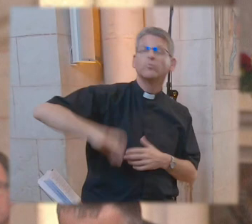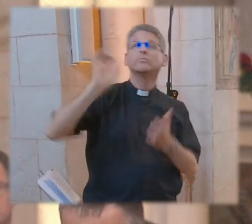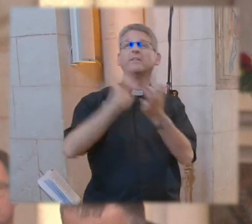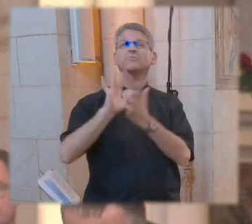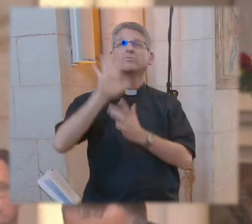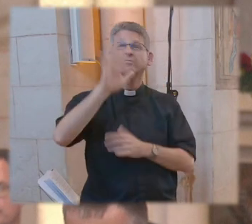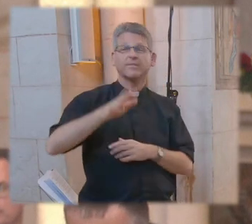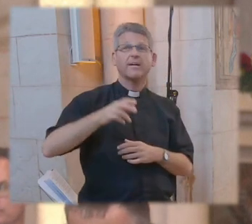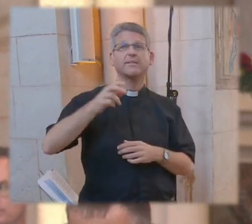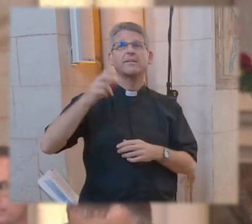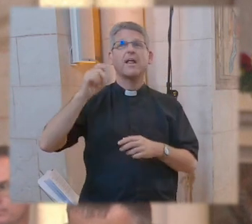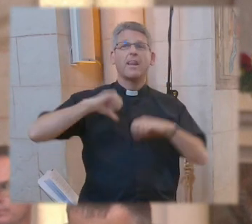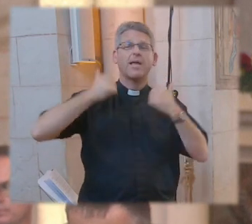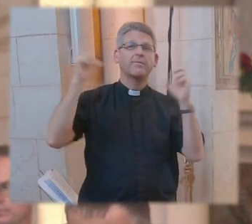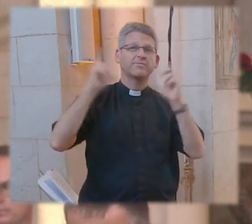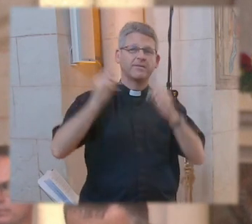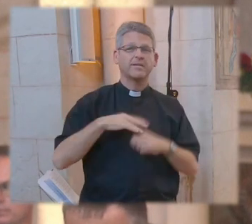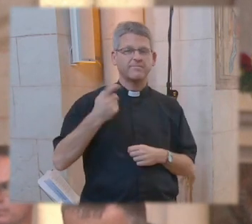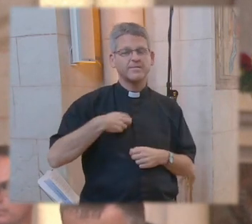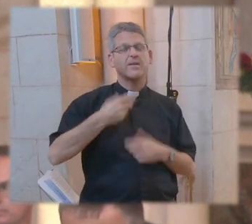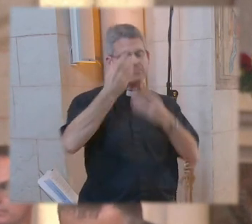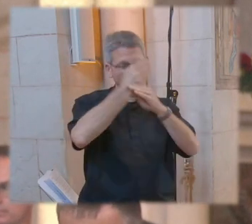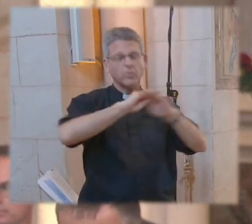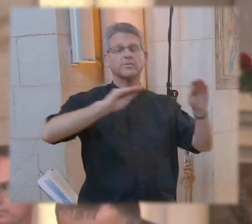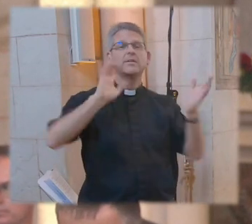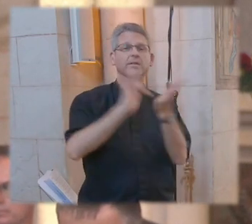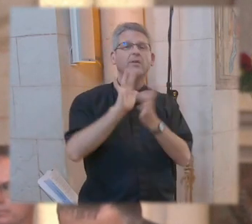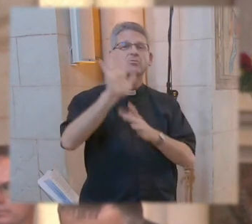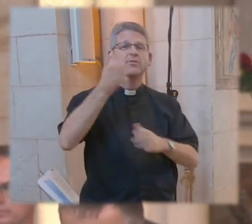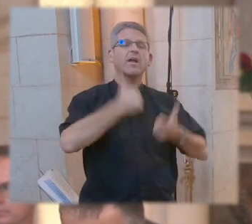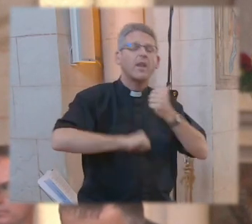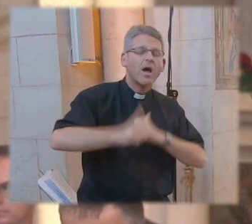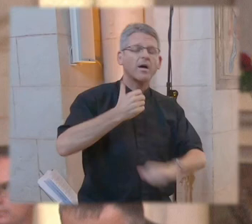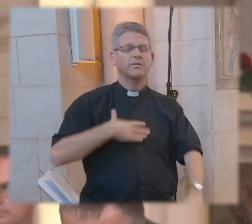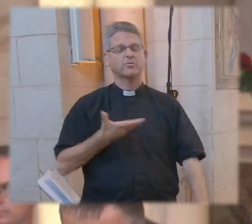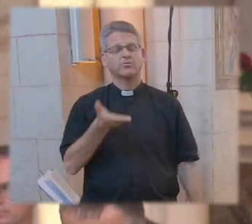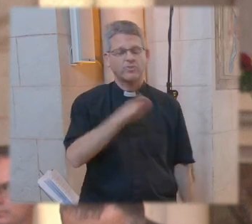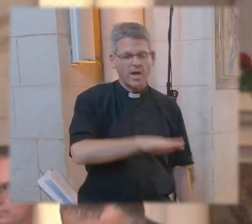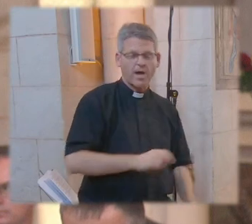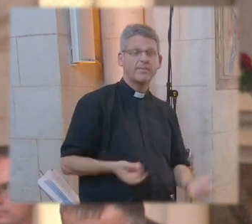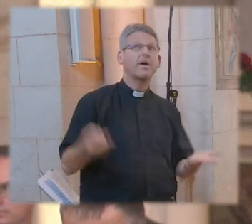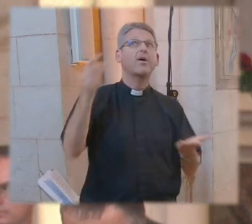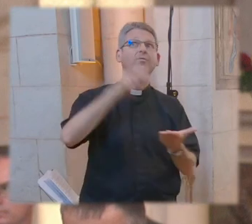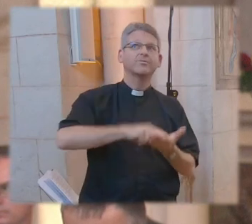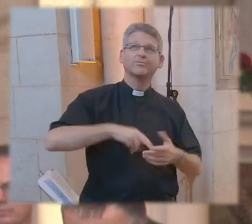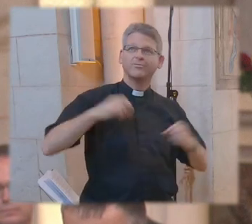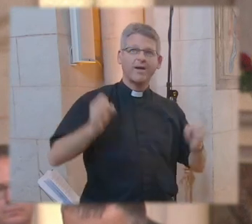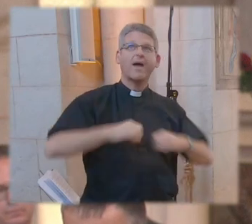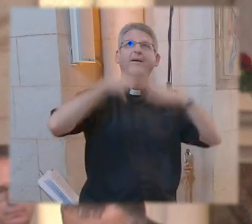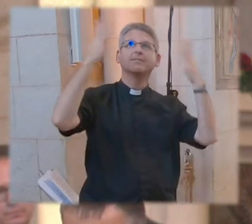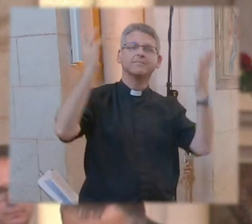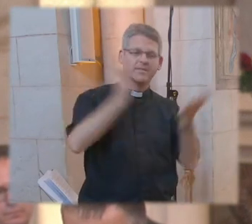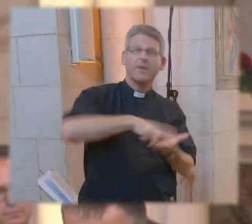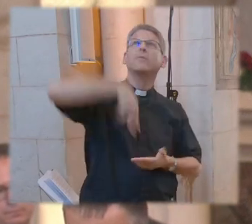Wir verkünden sein heilbringendes Leiden, seine glorreiche Auferstehung und Himmelfahrt und erwarten